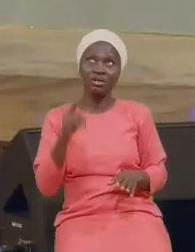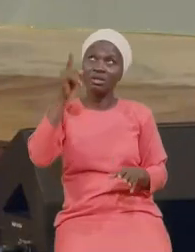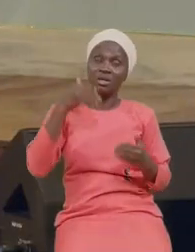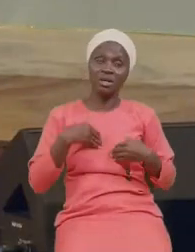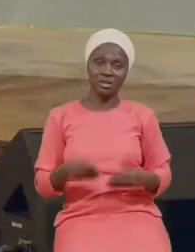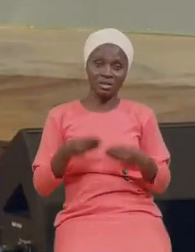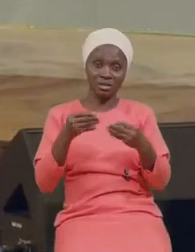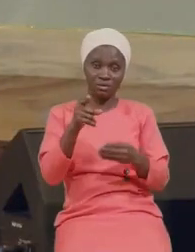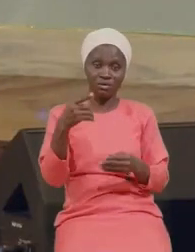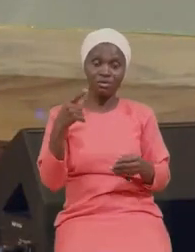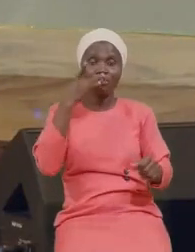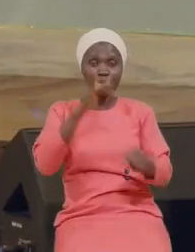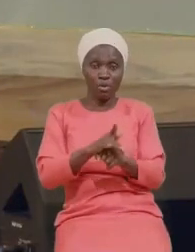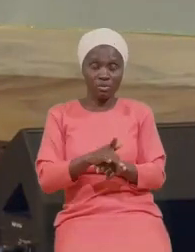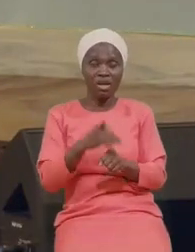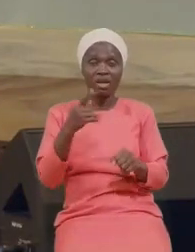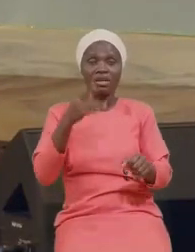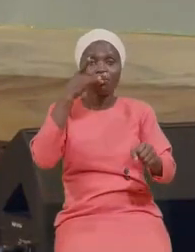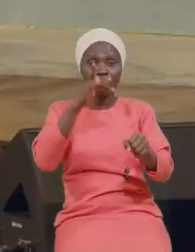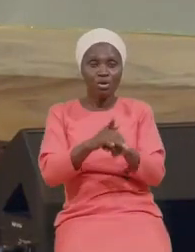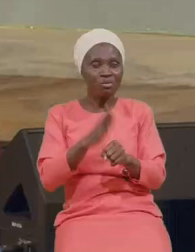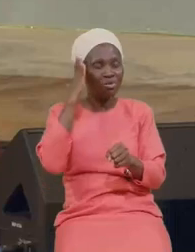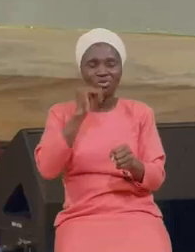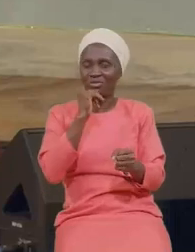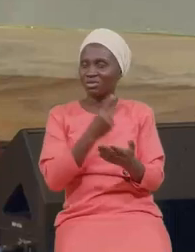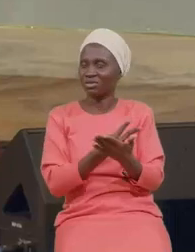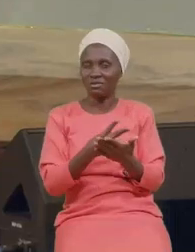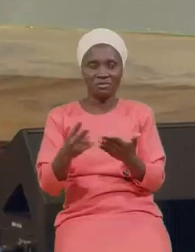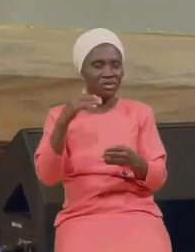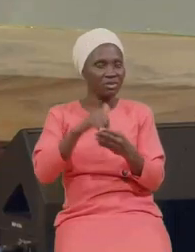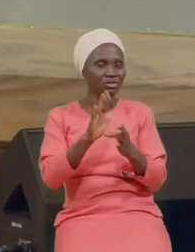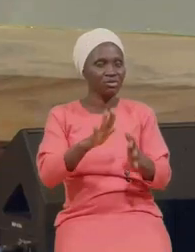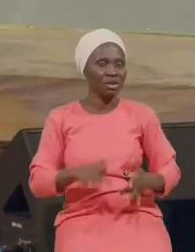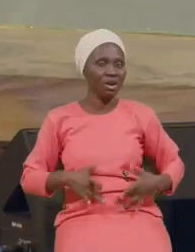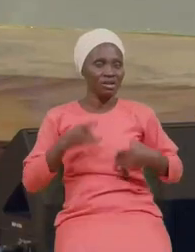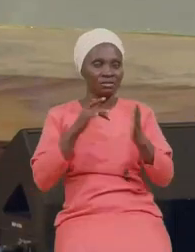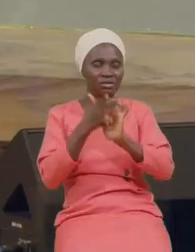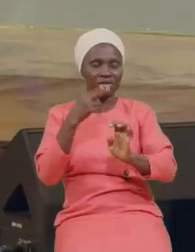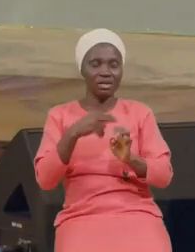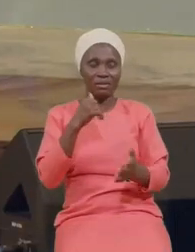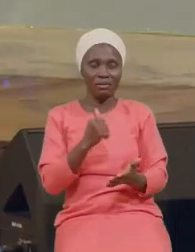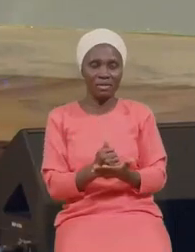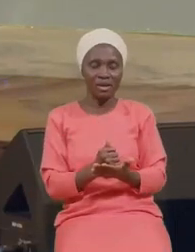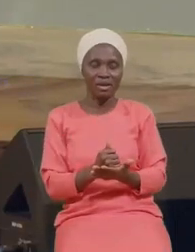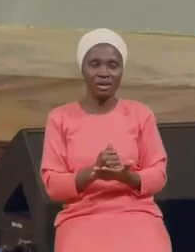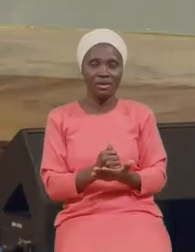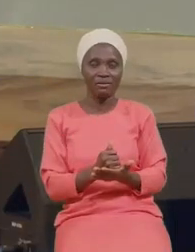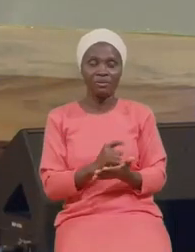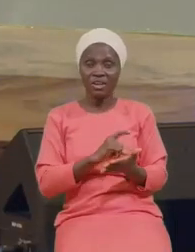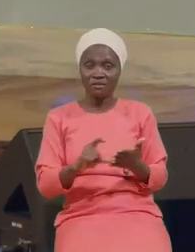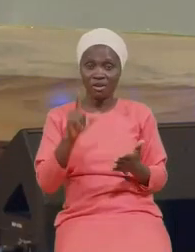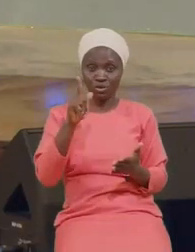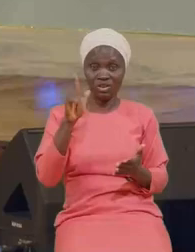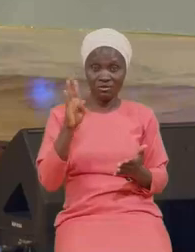promesse la promesse ne faillera pas dans ta vie verset 24 verset 24